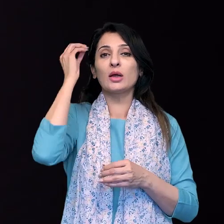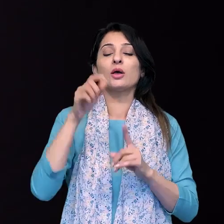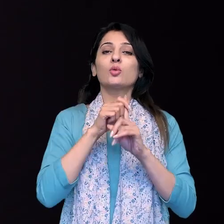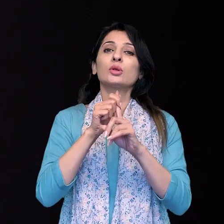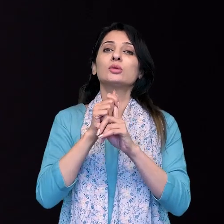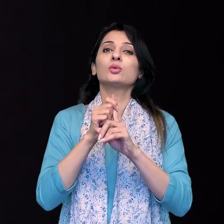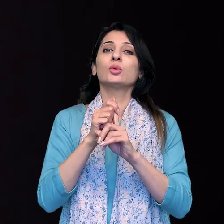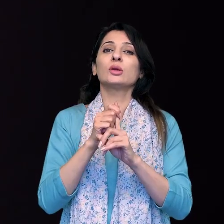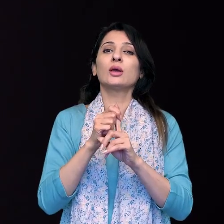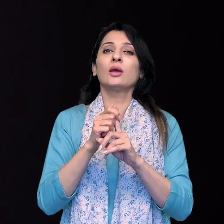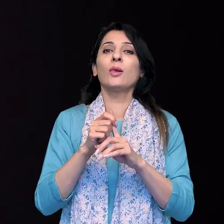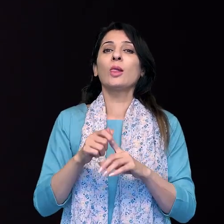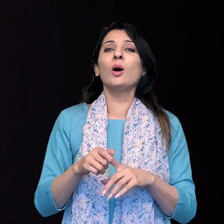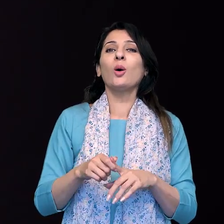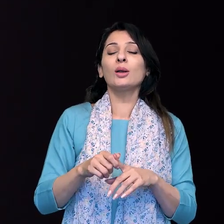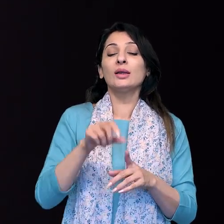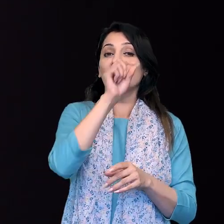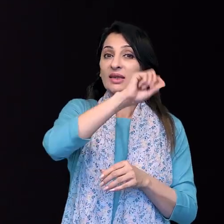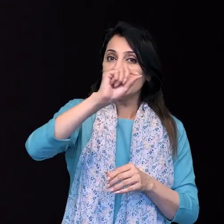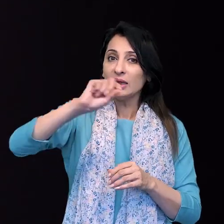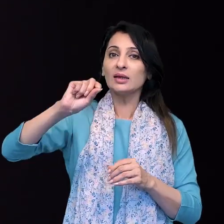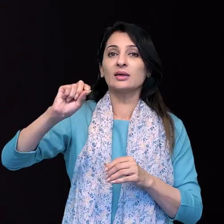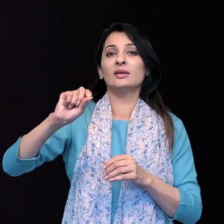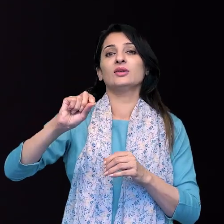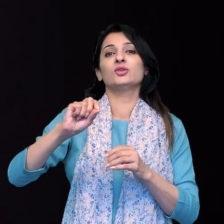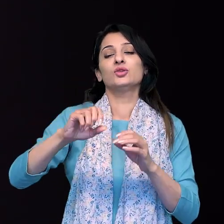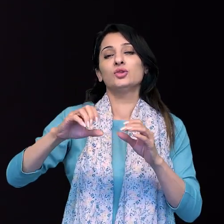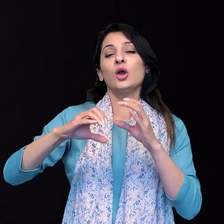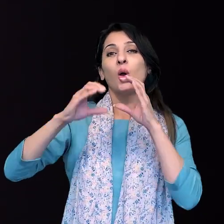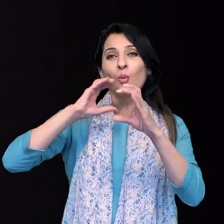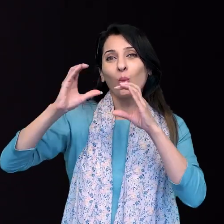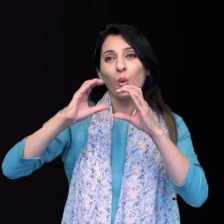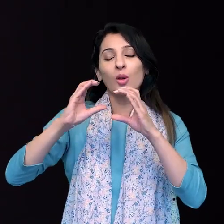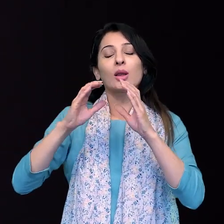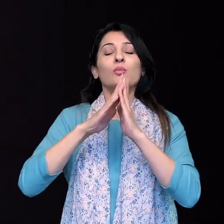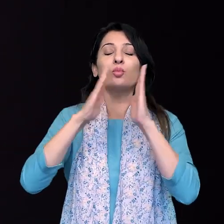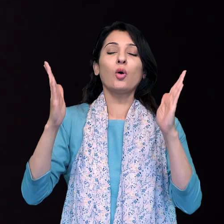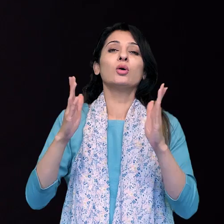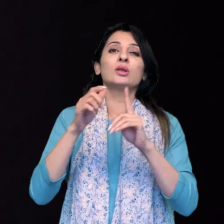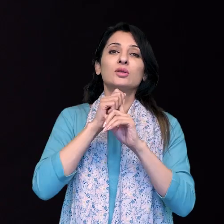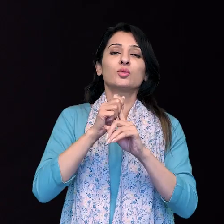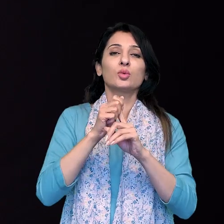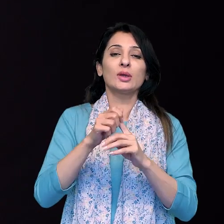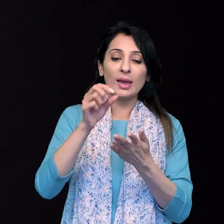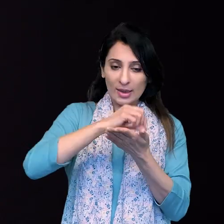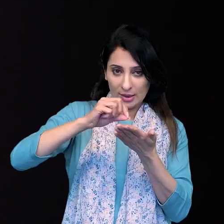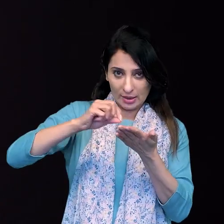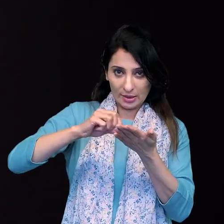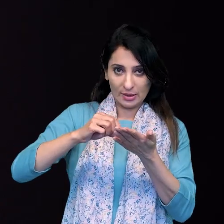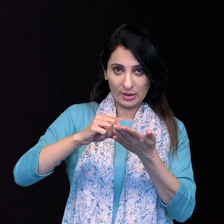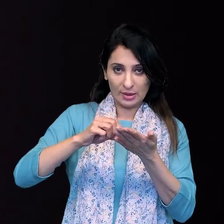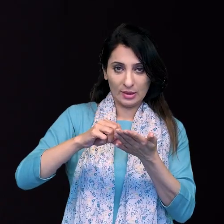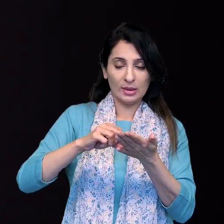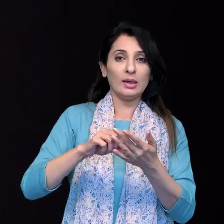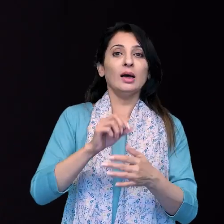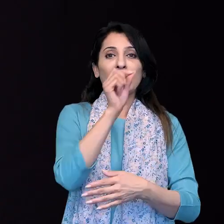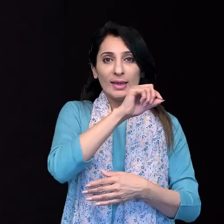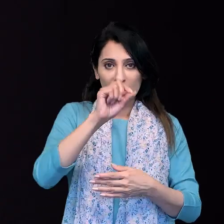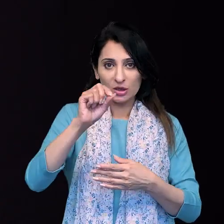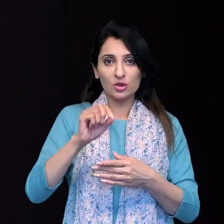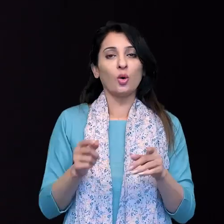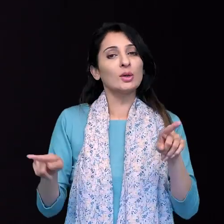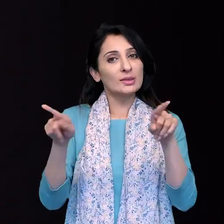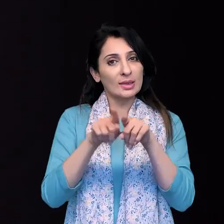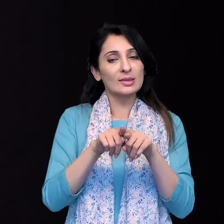बिकॉज यू गोइंग टू बी यूजिंग दीज टूल्स ऑल द टाइम. एंड फाइनली इंग्लिश कम्युनिकेशन इज ऑल्सो वेरी इंपॉर्टेंट, रिटन एज वेल एज